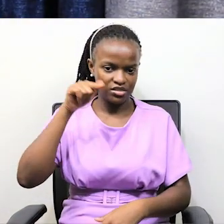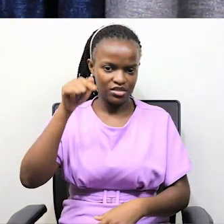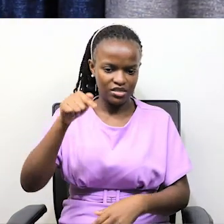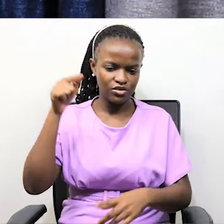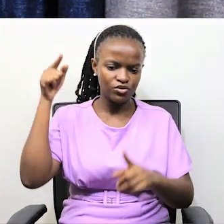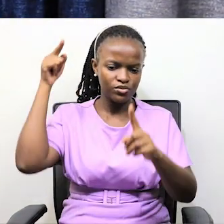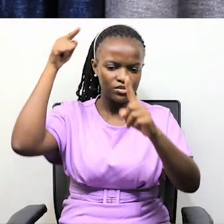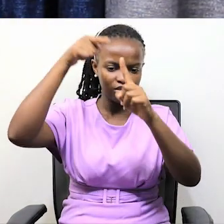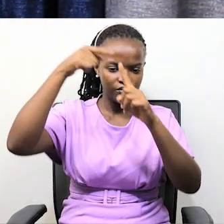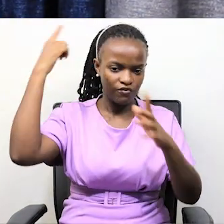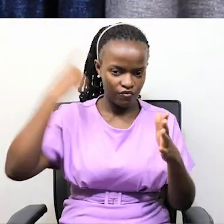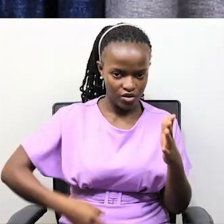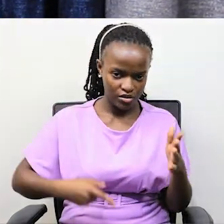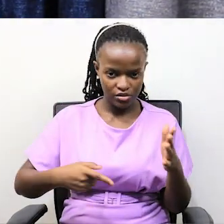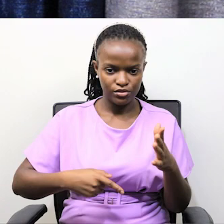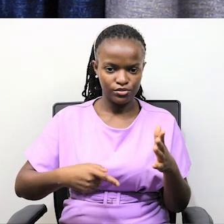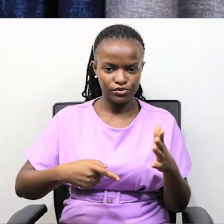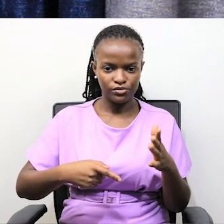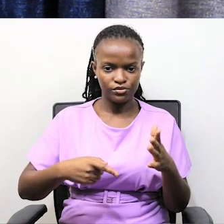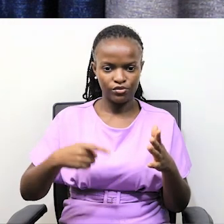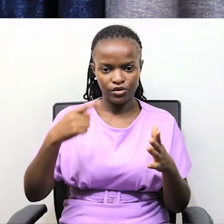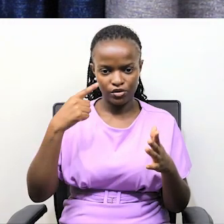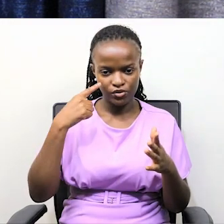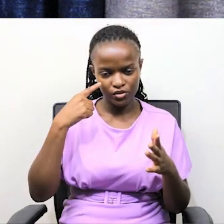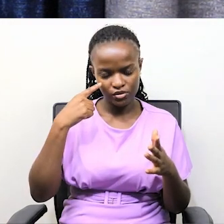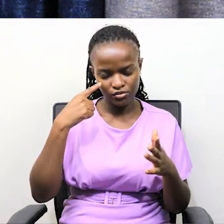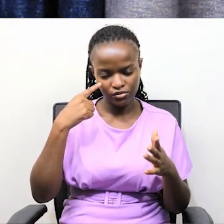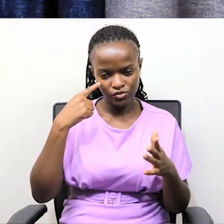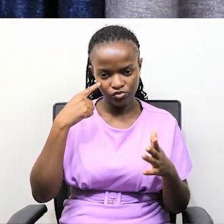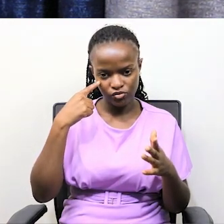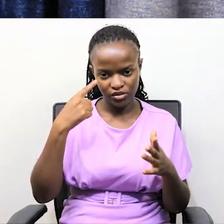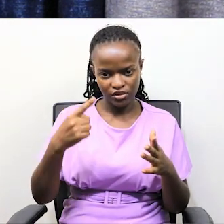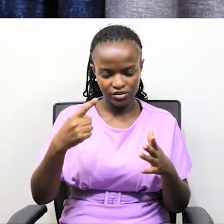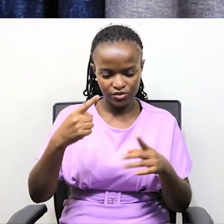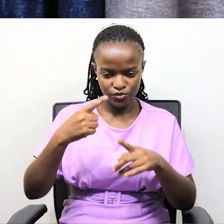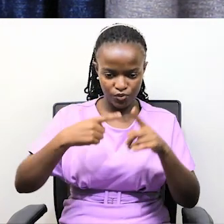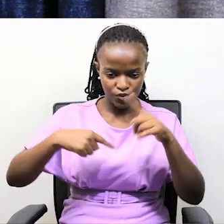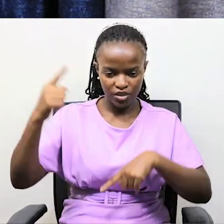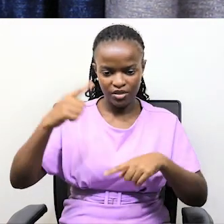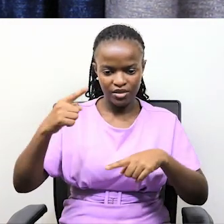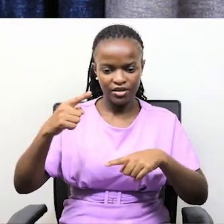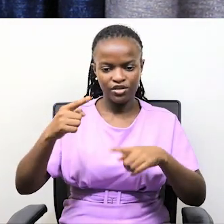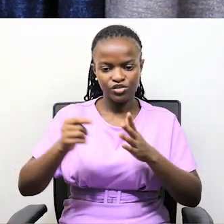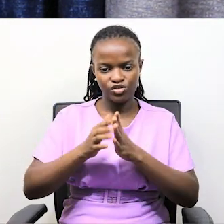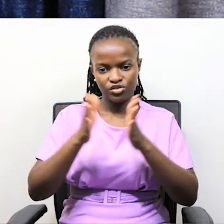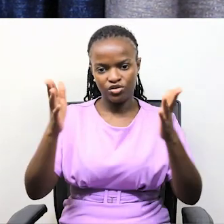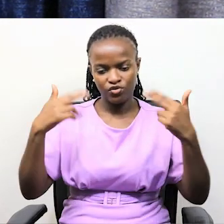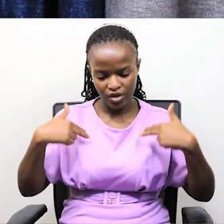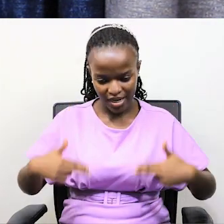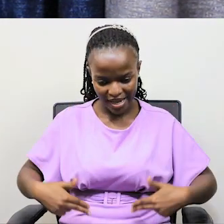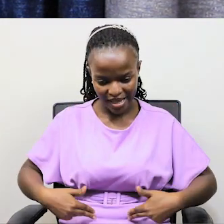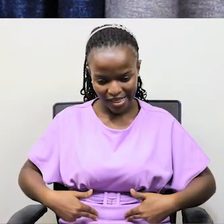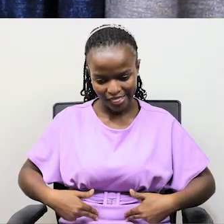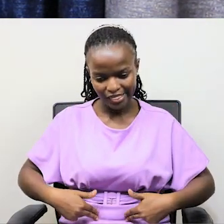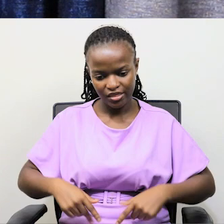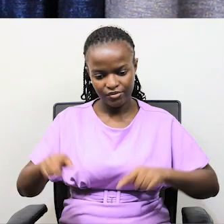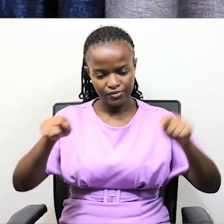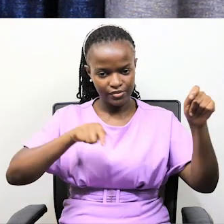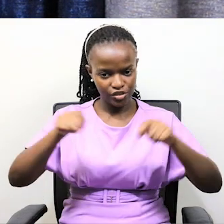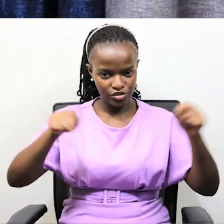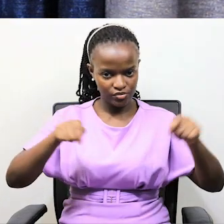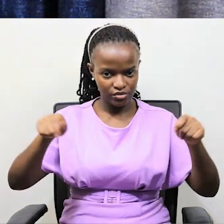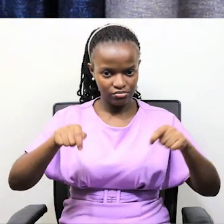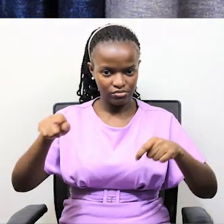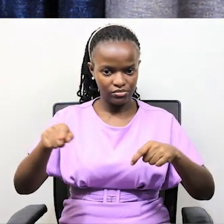était, entre autres, de parvenir à une couverture sanitaire universelle, y